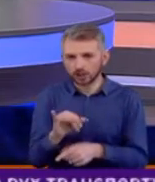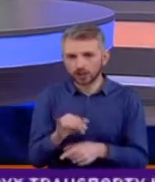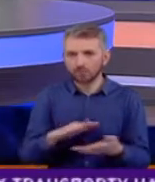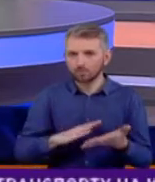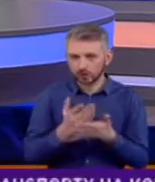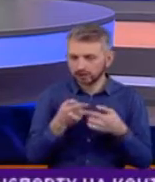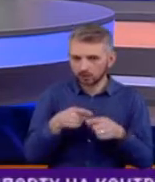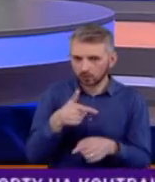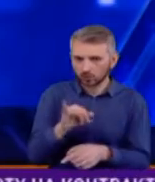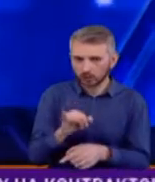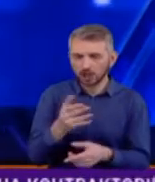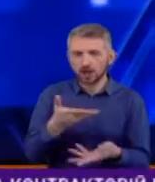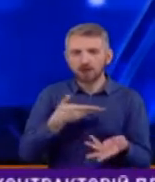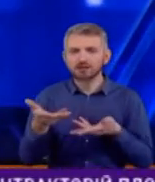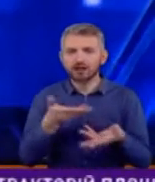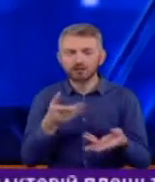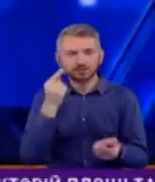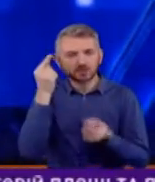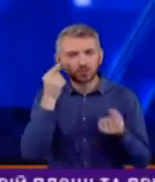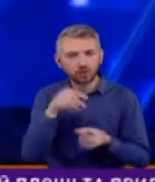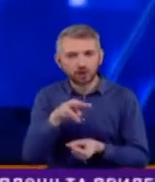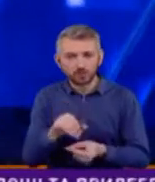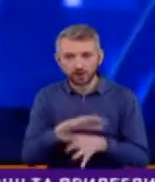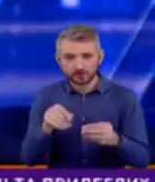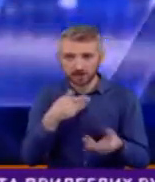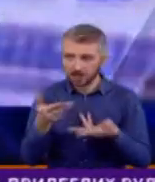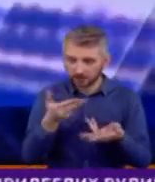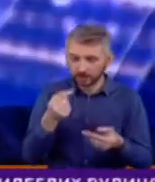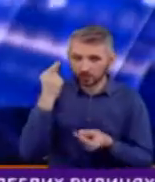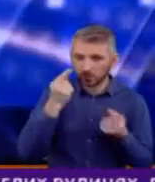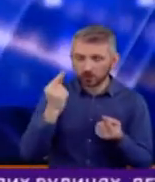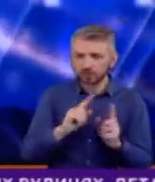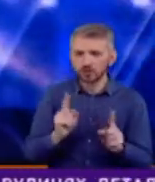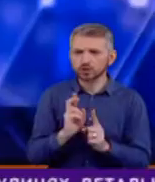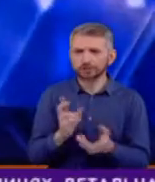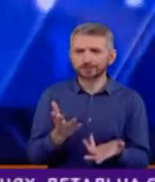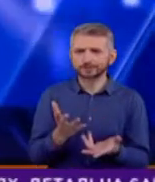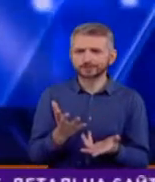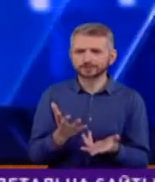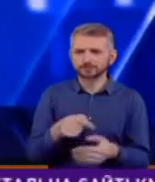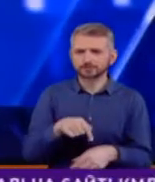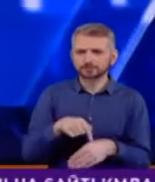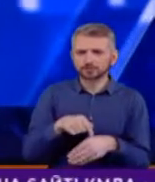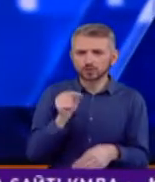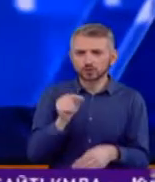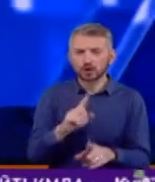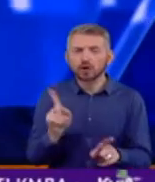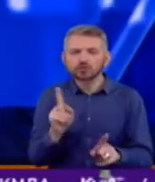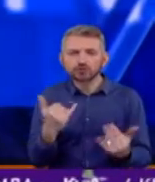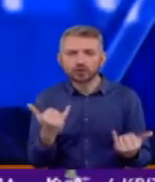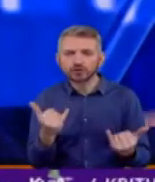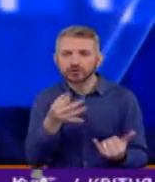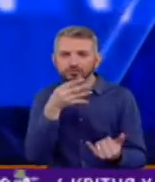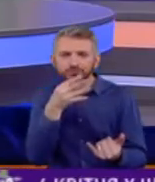політтехнологи радилися з психологами, а взагалі вони радяться з психологами, для того, щоб відчути тренди, відчути